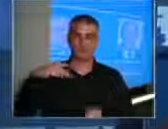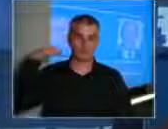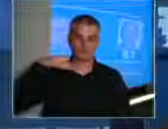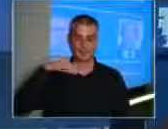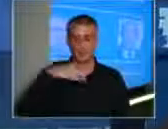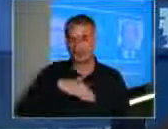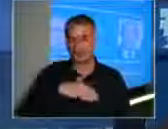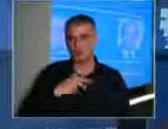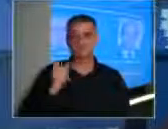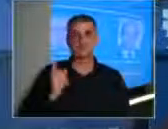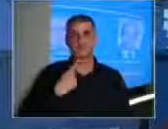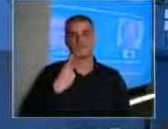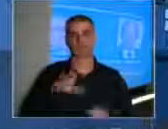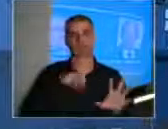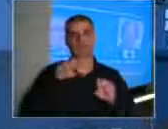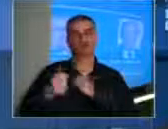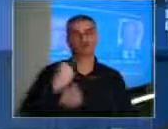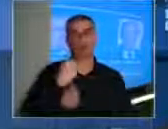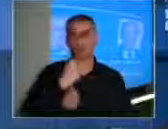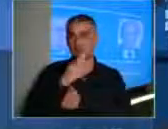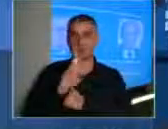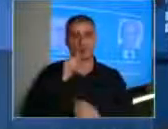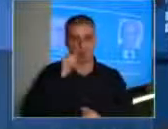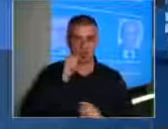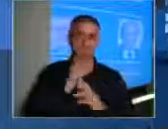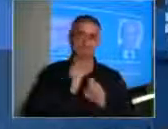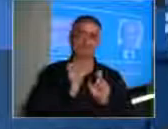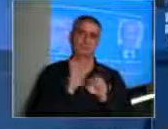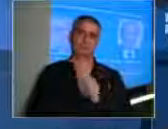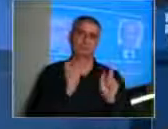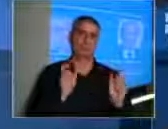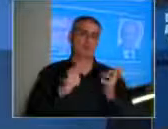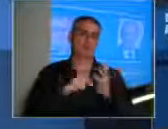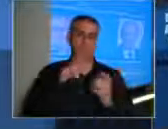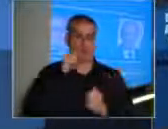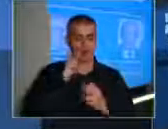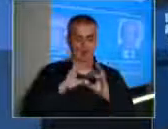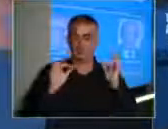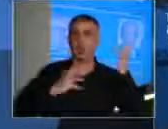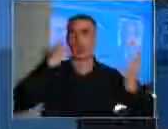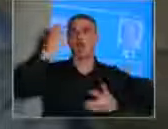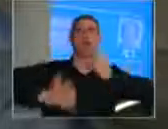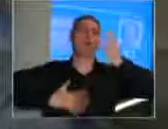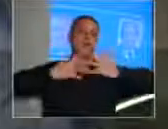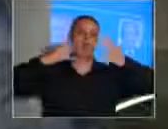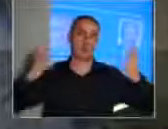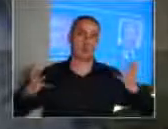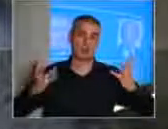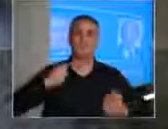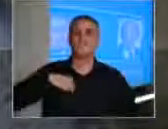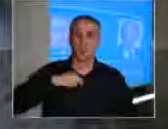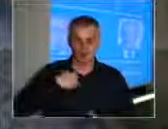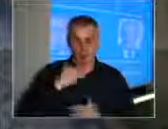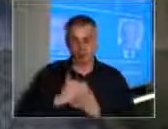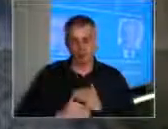שההידברות והשאיבה של המנדטים על ידי כחול לבן נבלמה, כי כחול לבן התחילה בסערה מאוד גדולה. ואנחנו